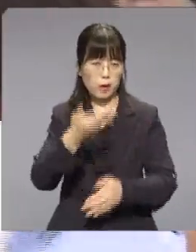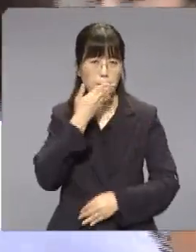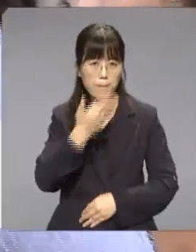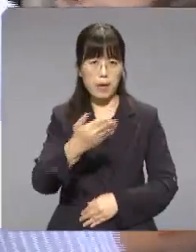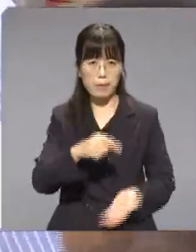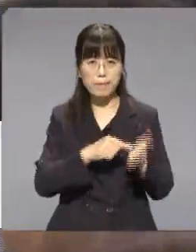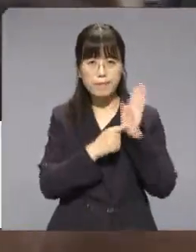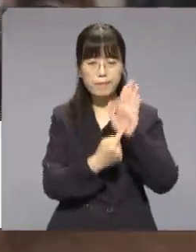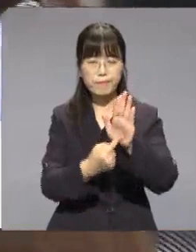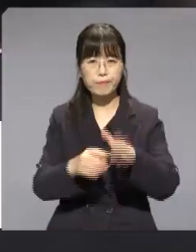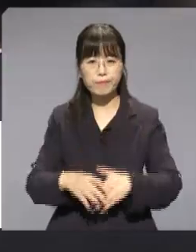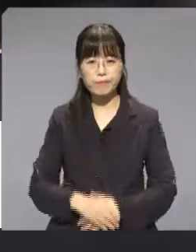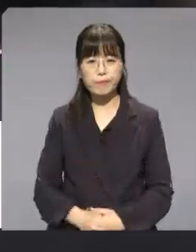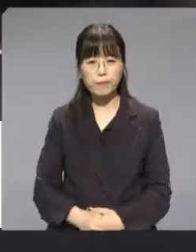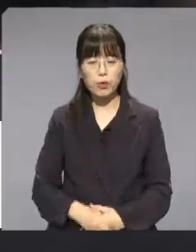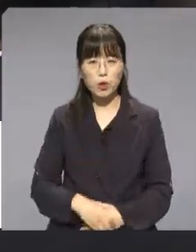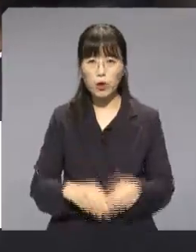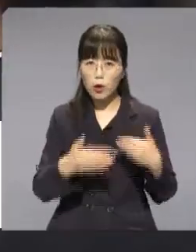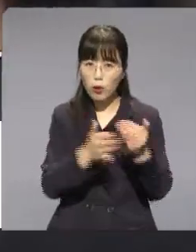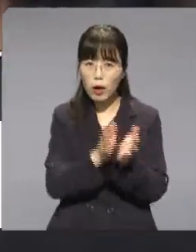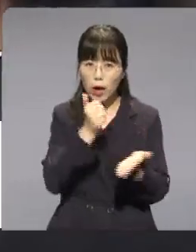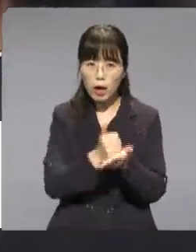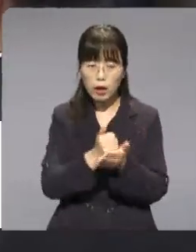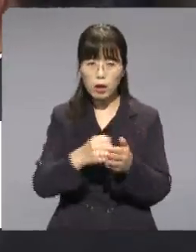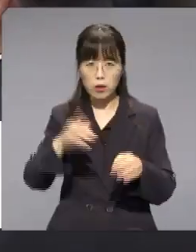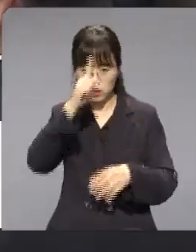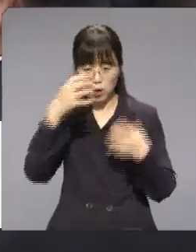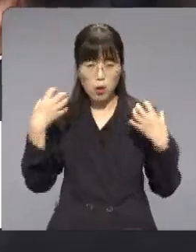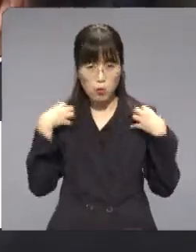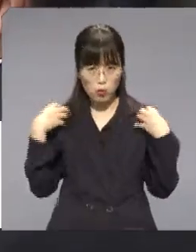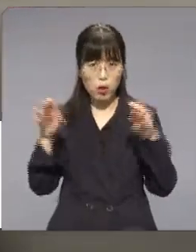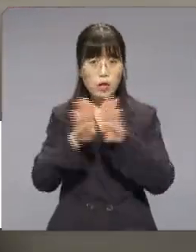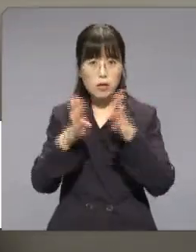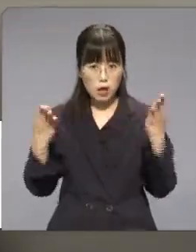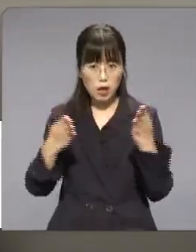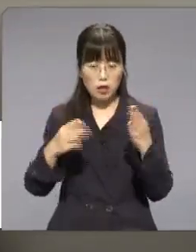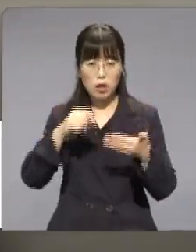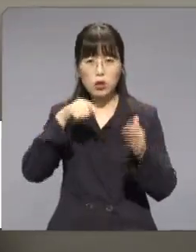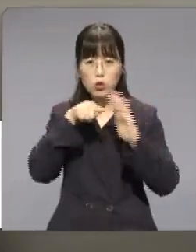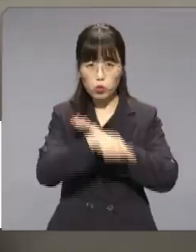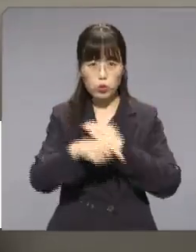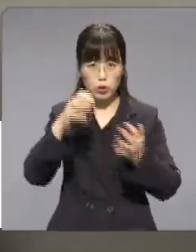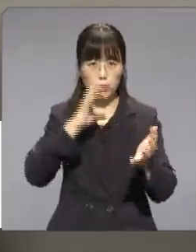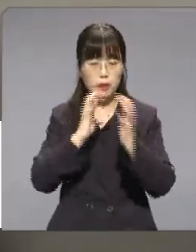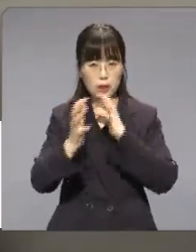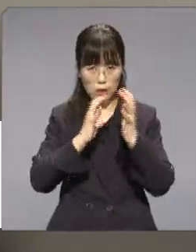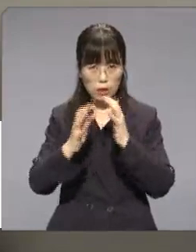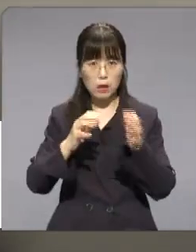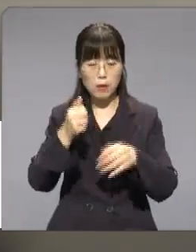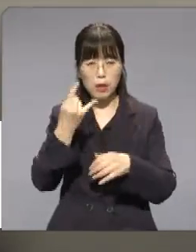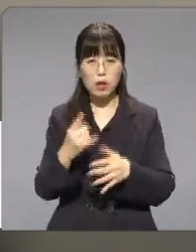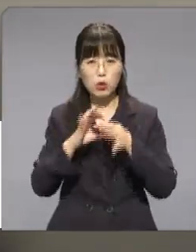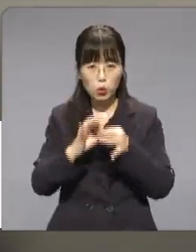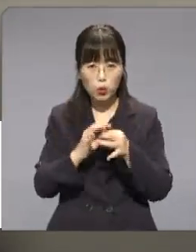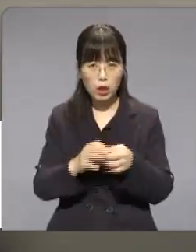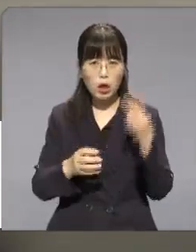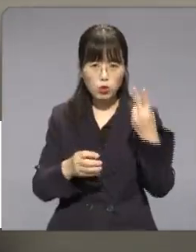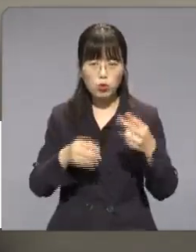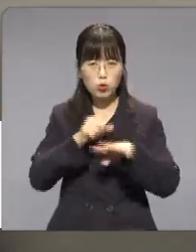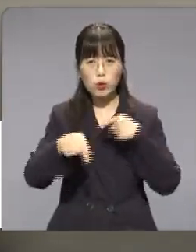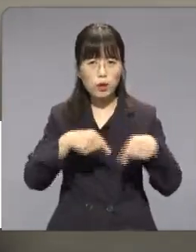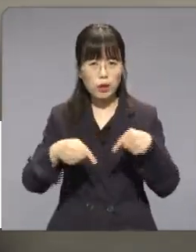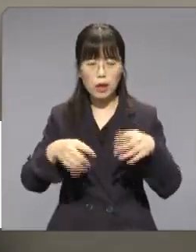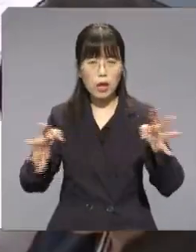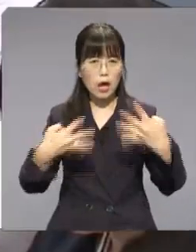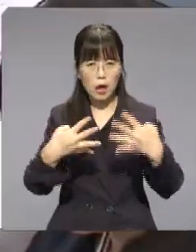있다고 말했습니다. 원 장관은 오늘 정부 세종종합청사에서 열린 출입기자단 간담회를 통해 두 지자체 간 합의가 안